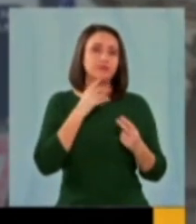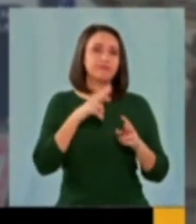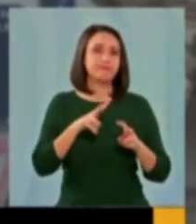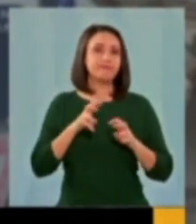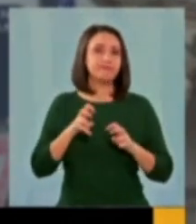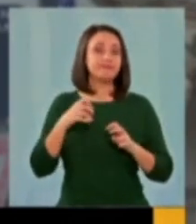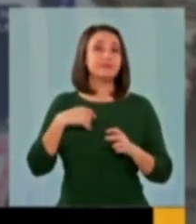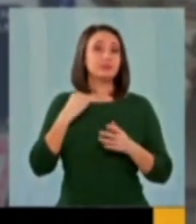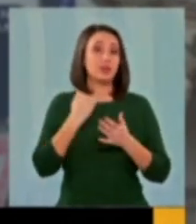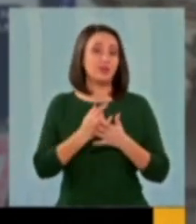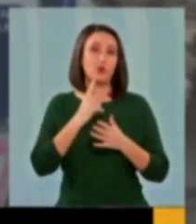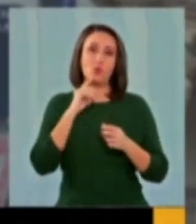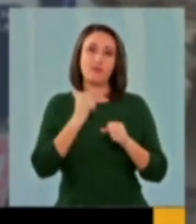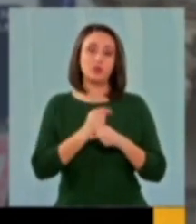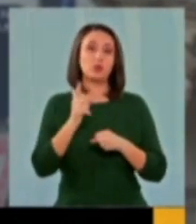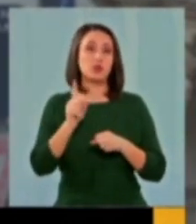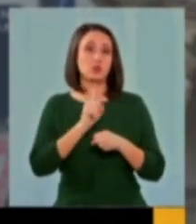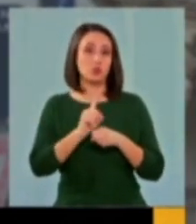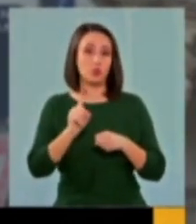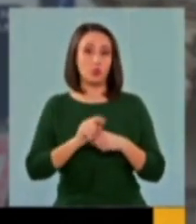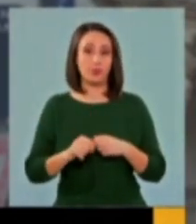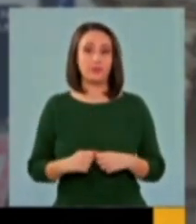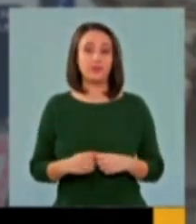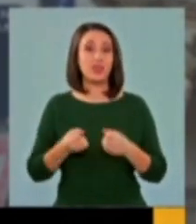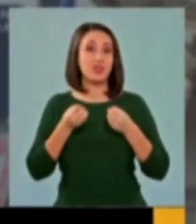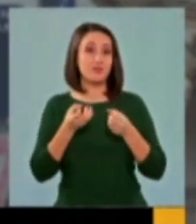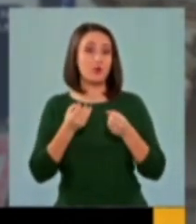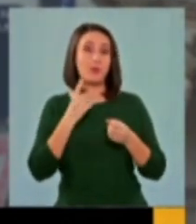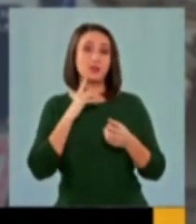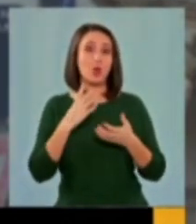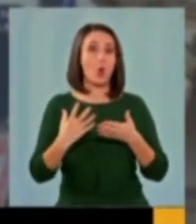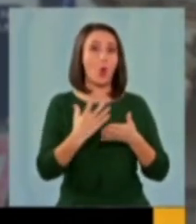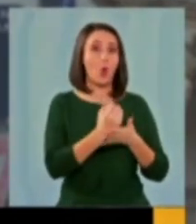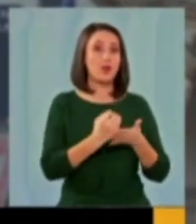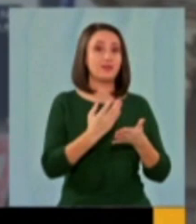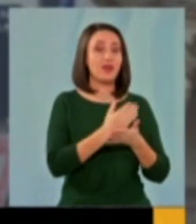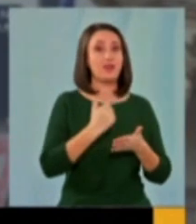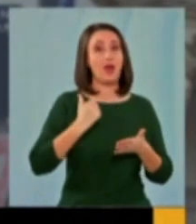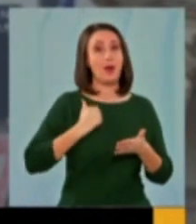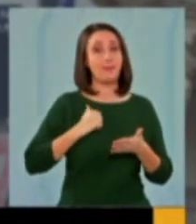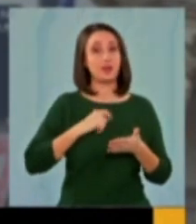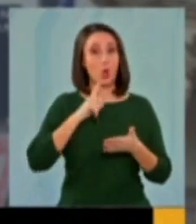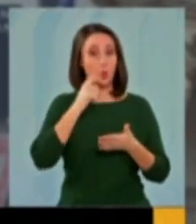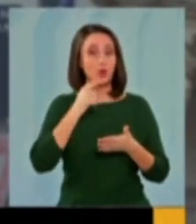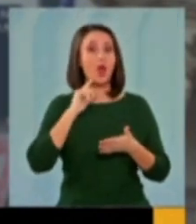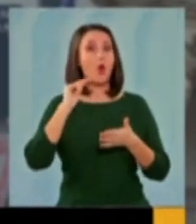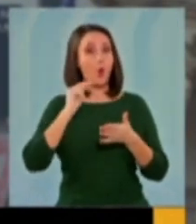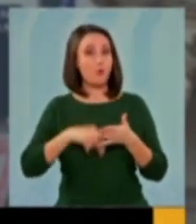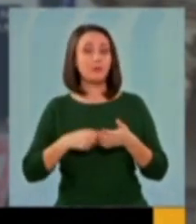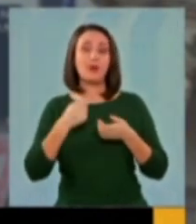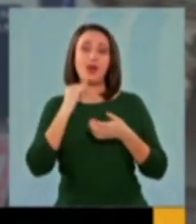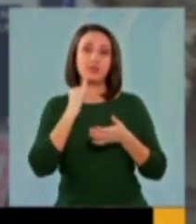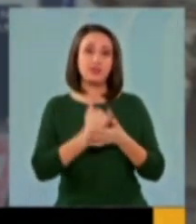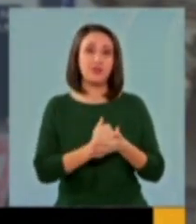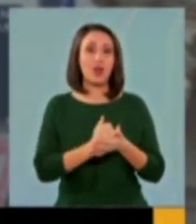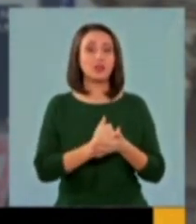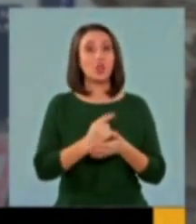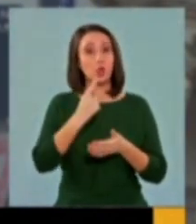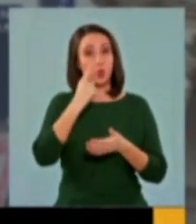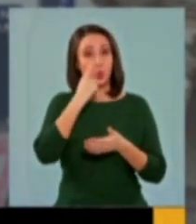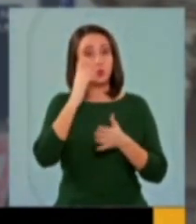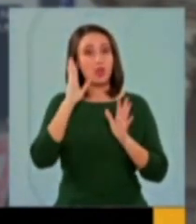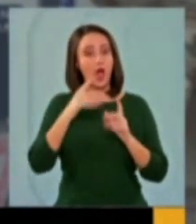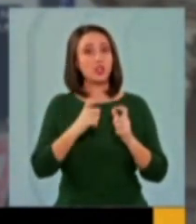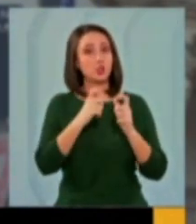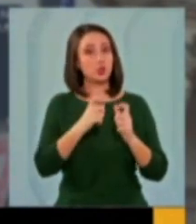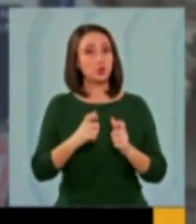retrage și că, în realitate, nu a făcut acest lucru. Iar informațiile colectate de armata ucraineană confirmă că, într-adevăr, Rusia